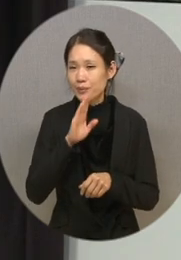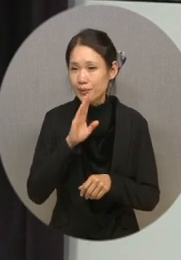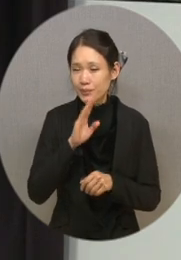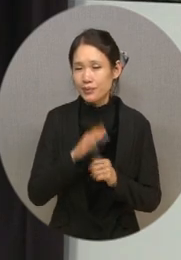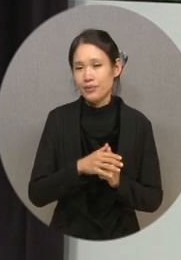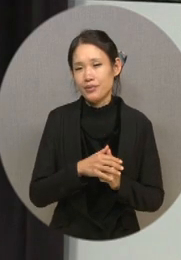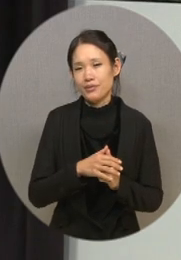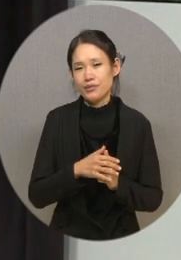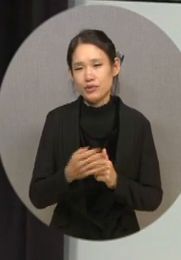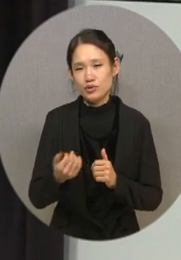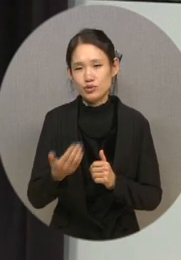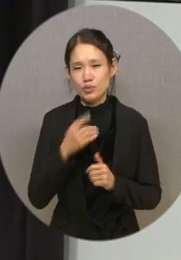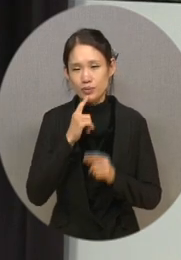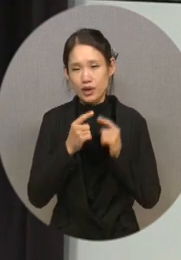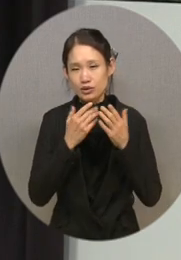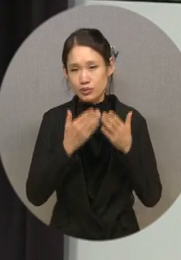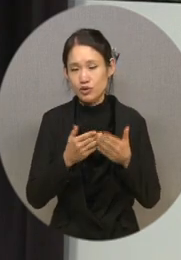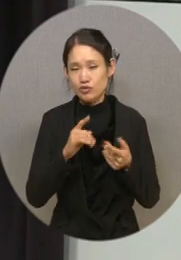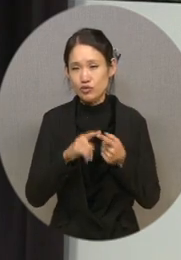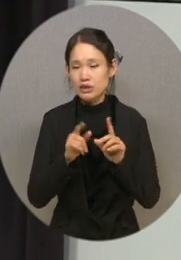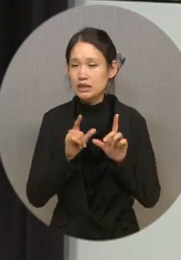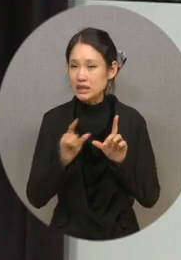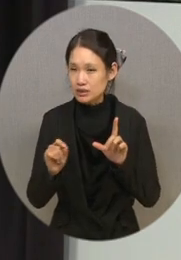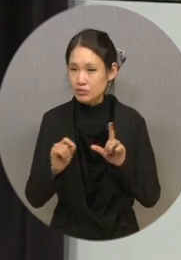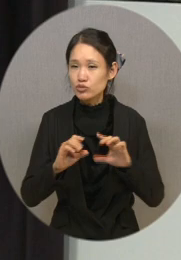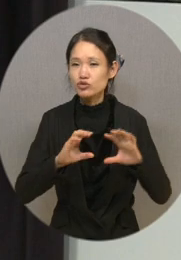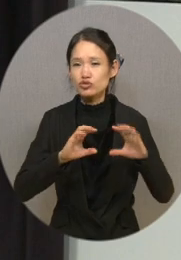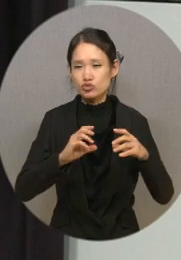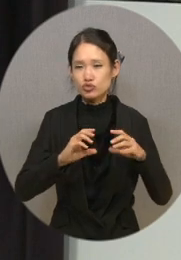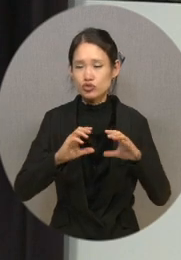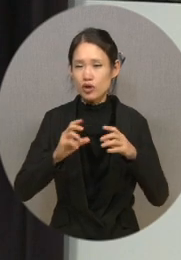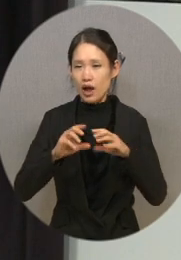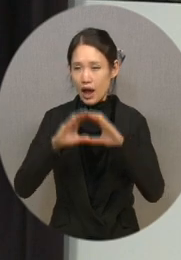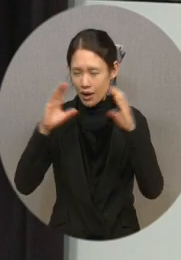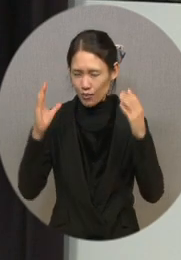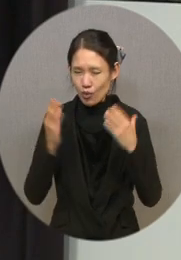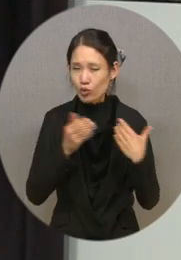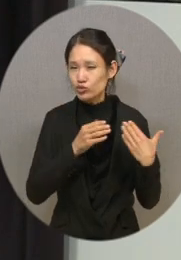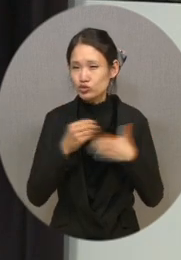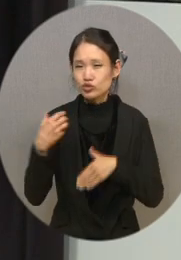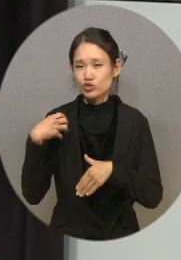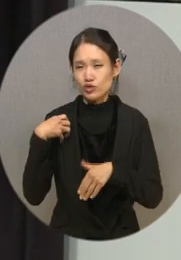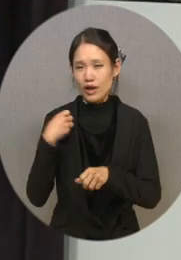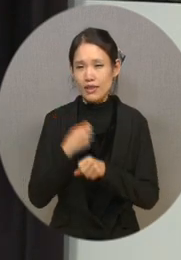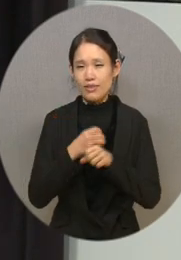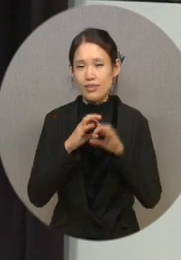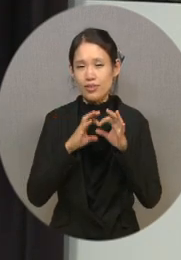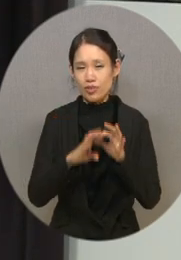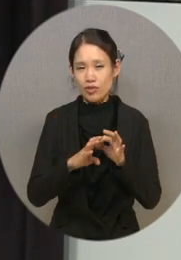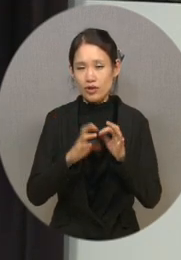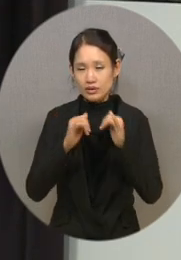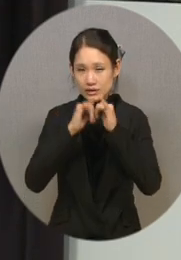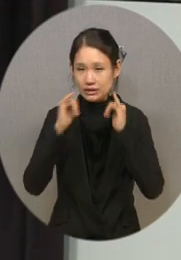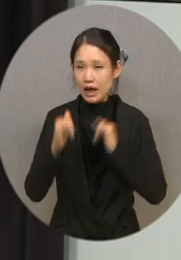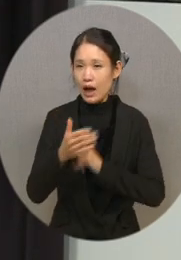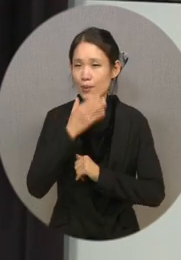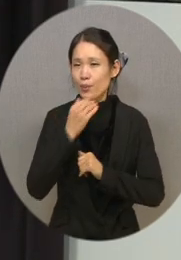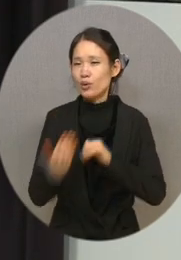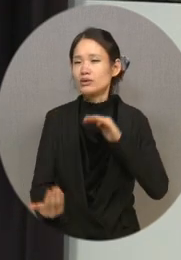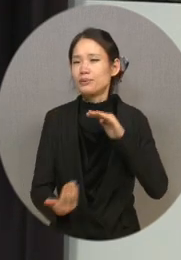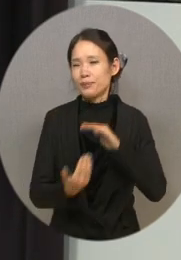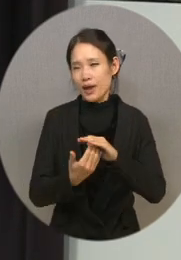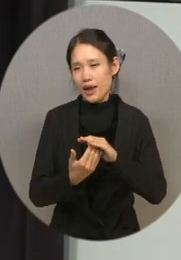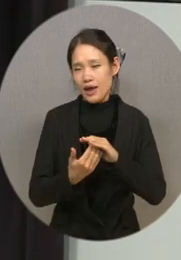이제 아까 말씀하신 것처럼 일부 국가가 모두 주관을 해서 사회 복지를 이루어내고 있으니까